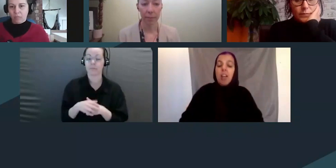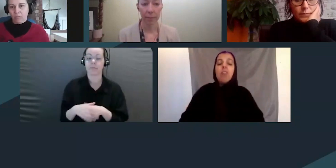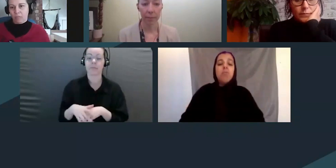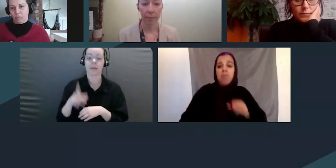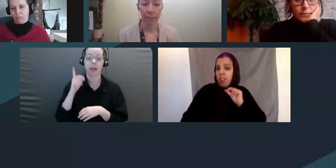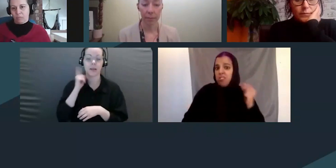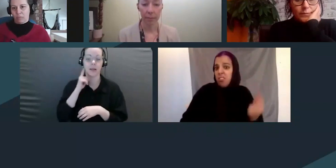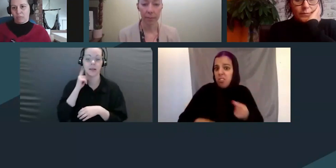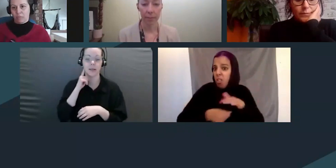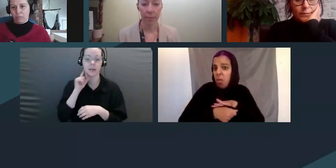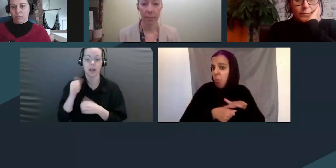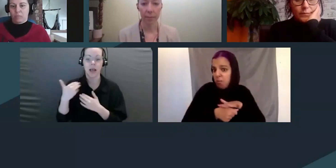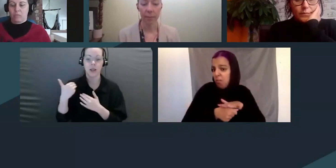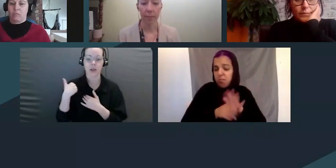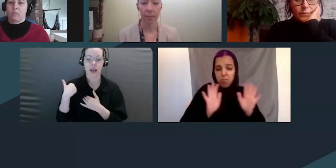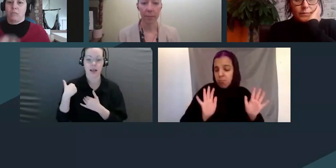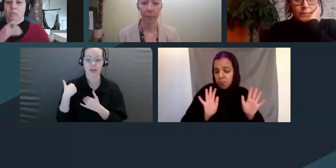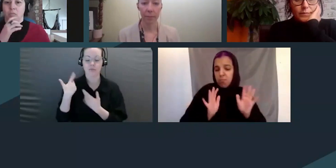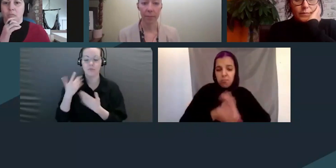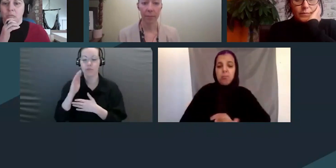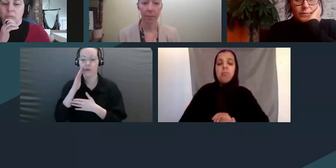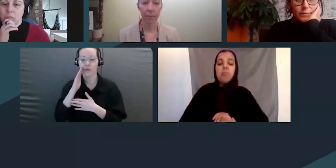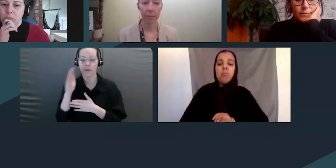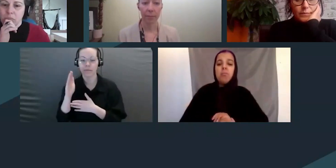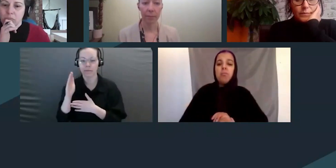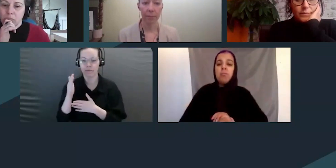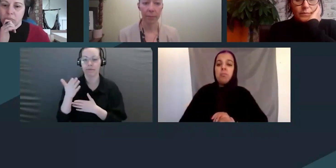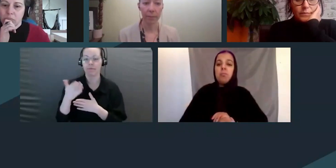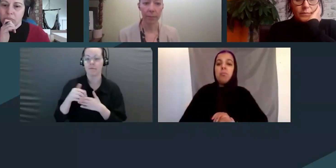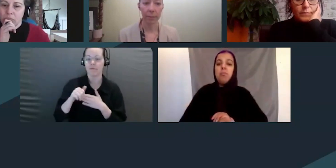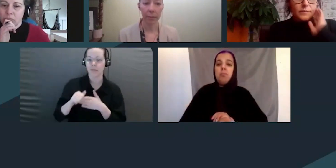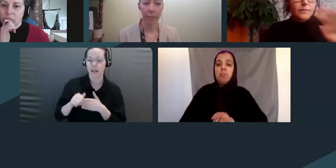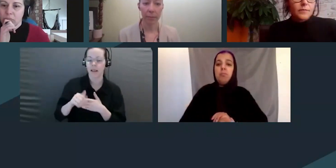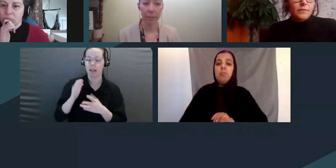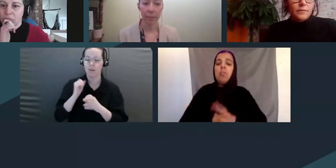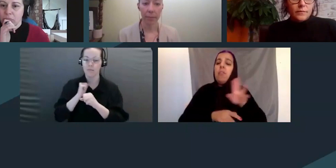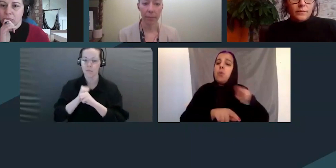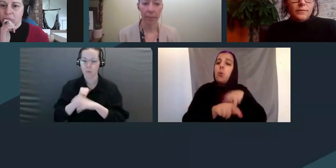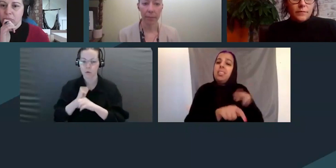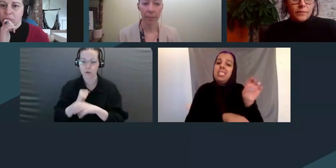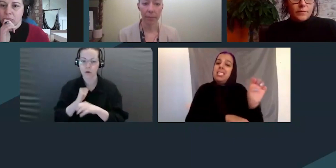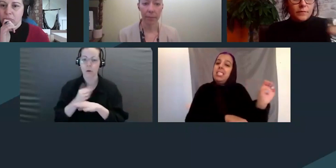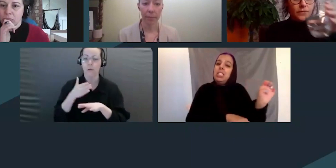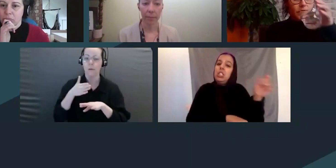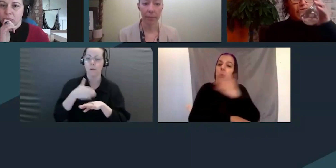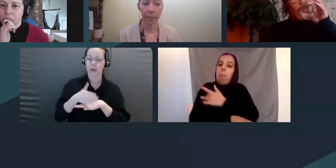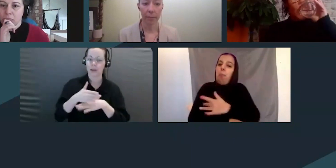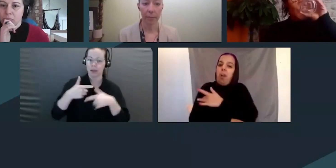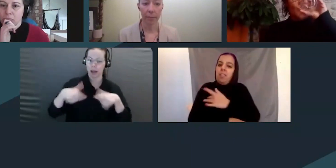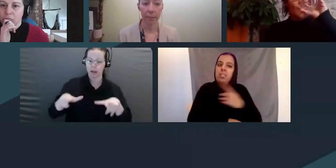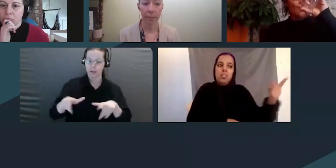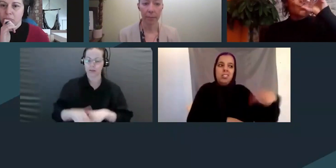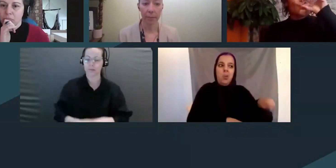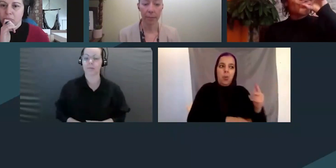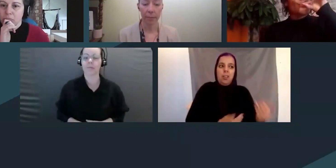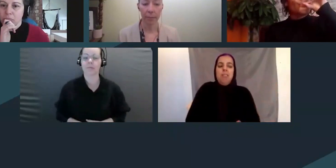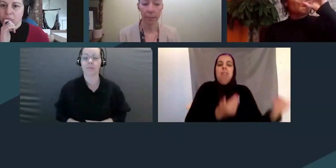atlantiques, nous devons prendre davantage de mesures